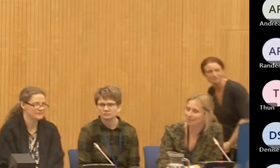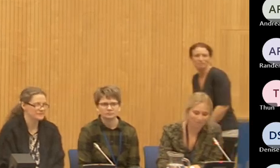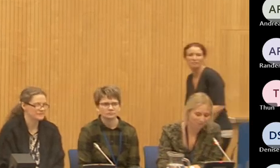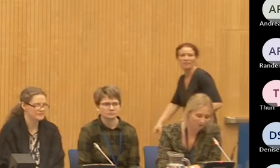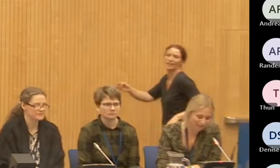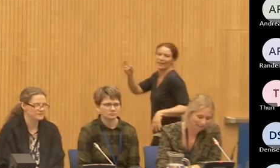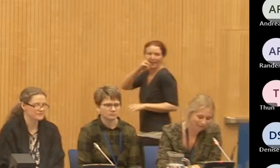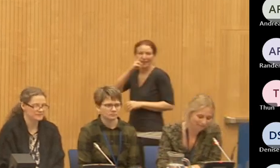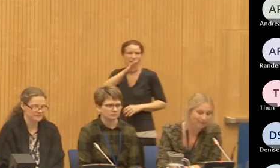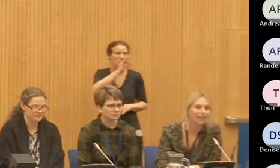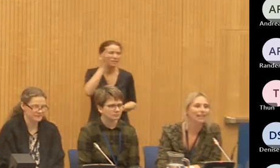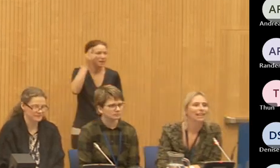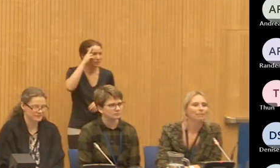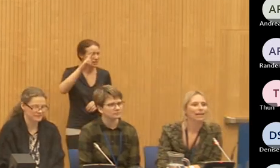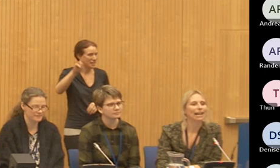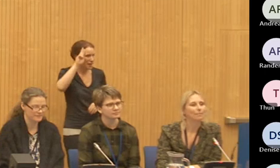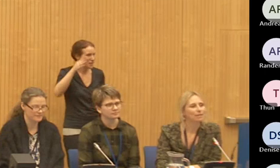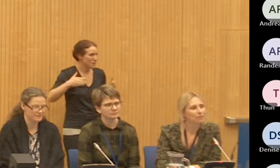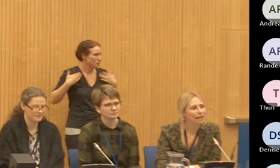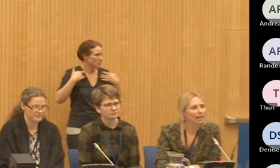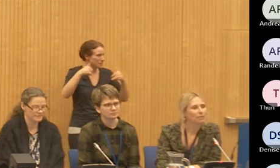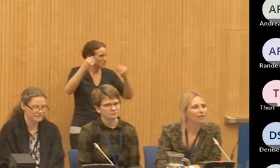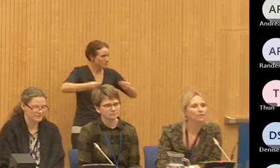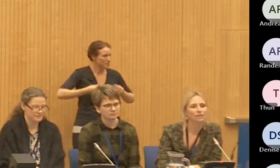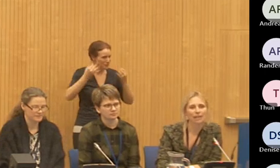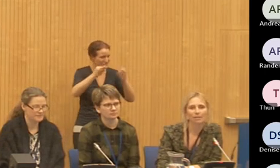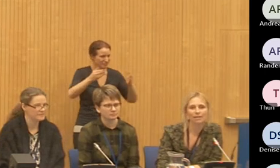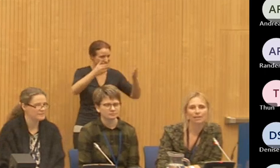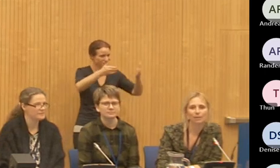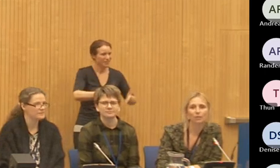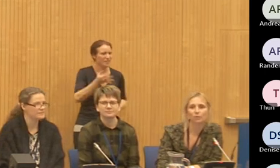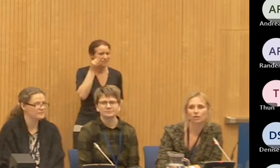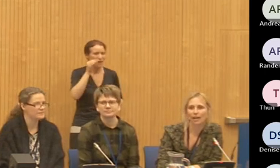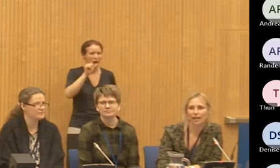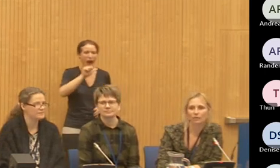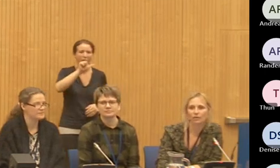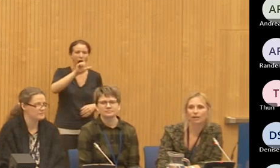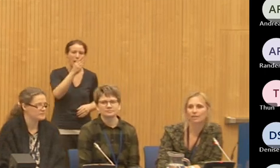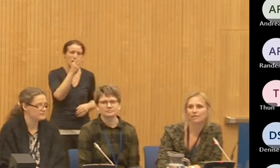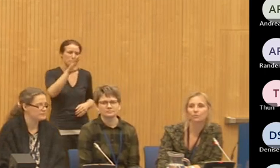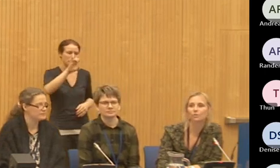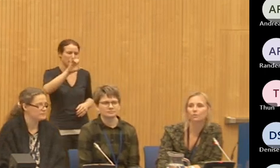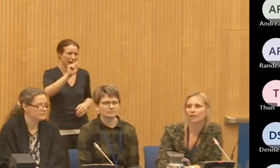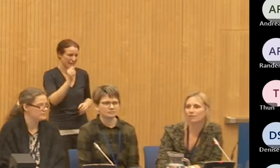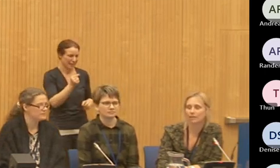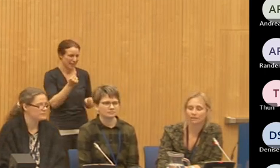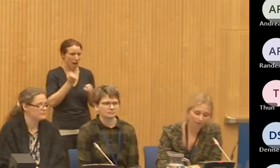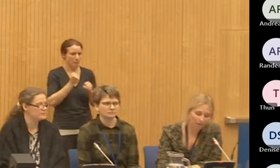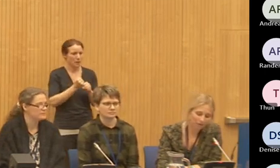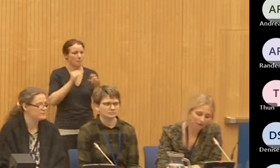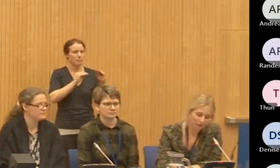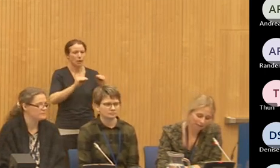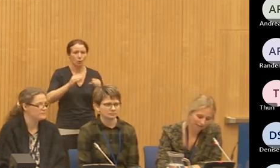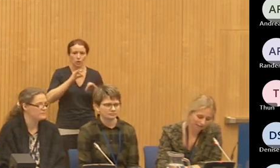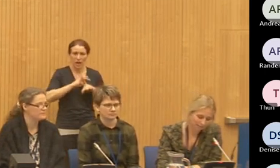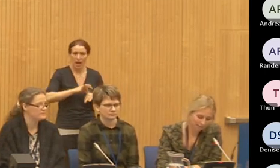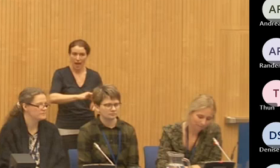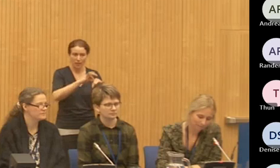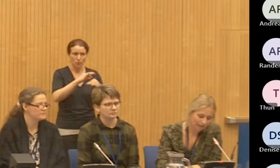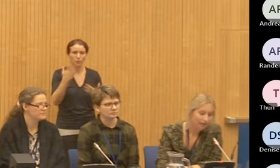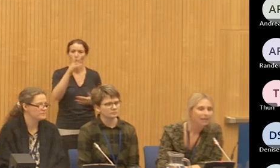mit mir auf dem Podium sitzen. Mein Name ist Julia Albrecht und ich arbeite als pädagogische Leitung am Institut für inklusive Bildung der Uni